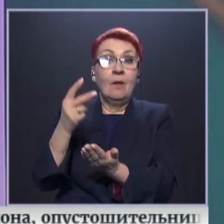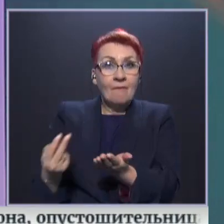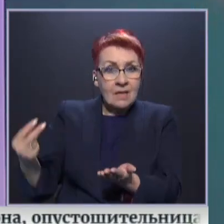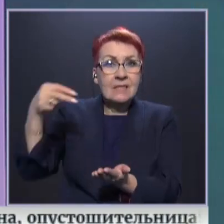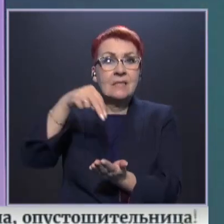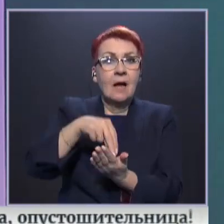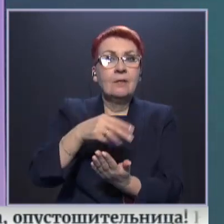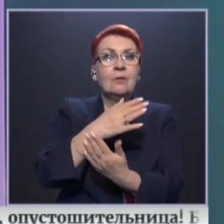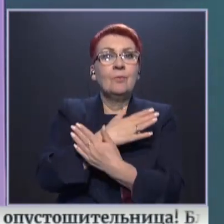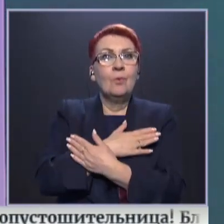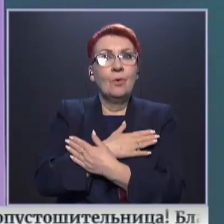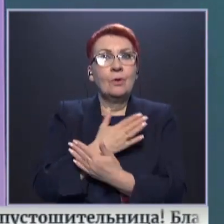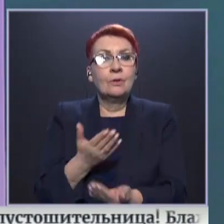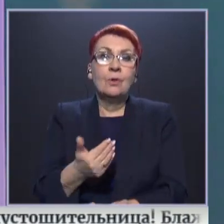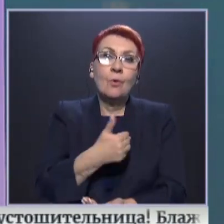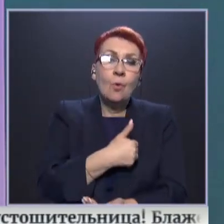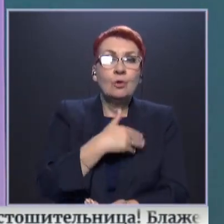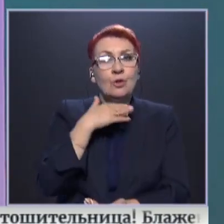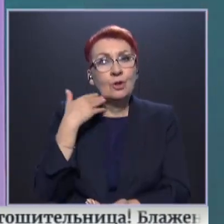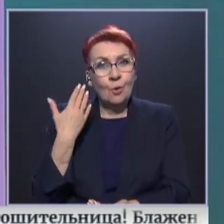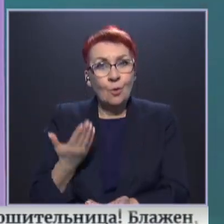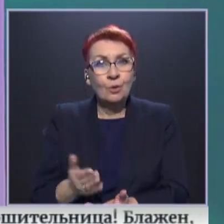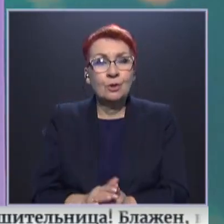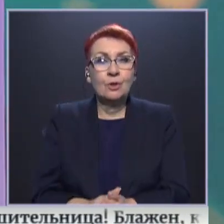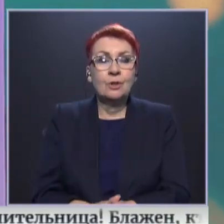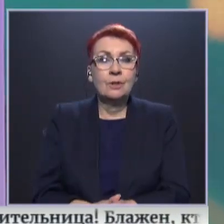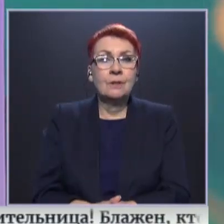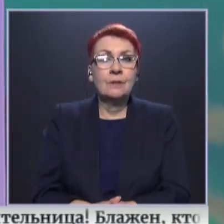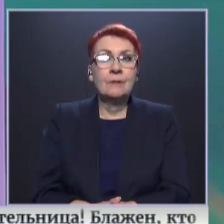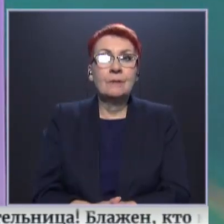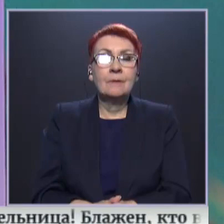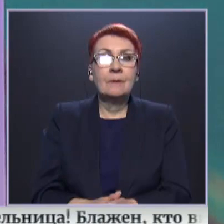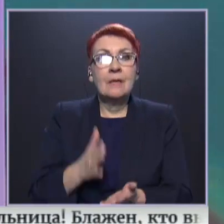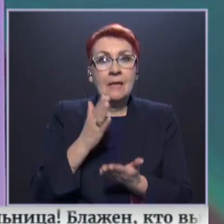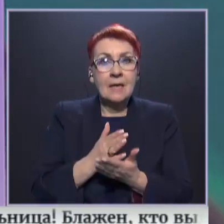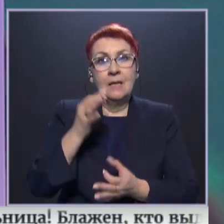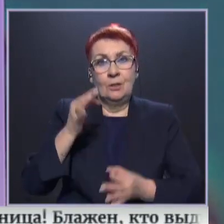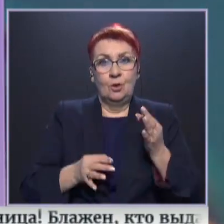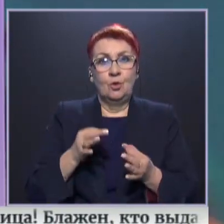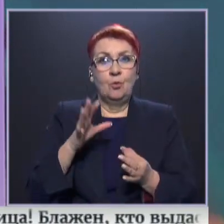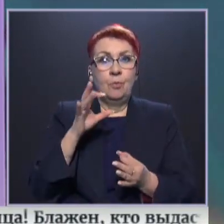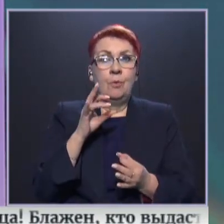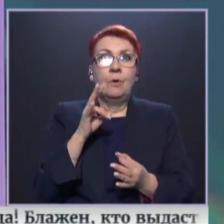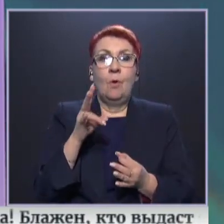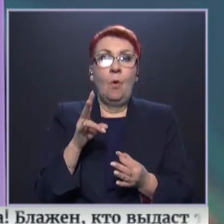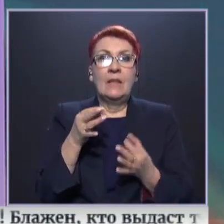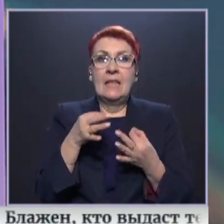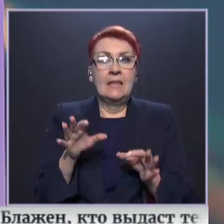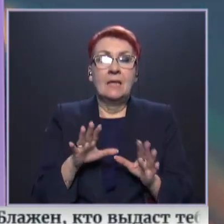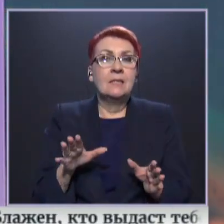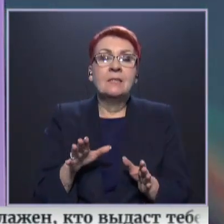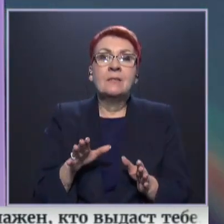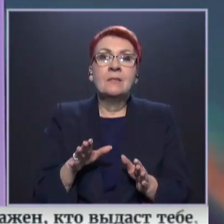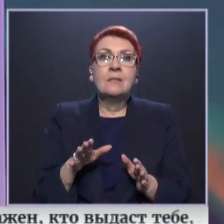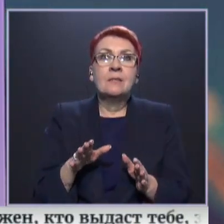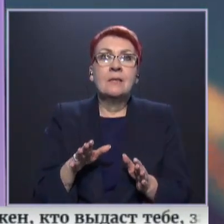мертвые, willy-nilly, хочешь, не хочешь, есть суд, он недоступен звону злата. И